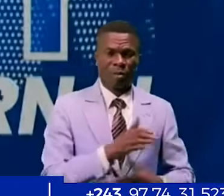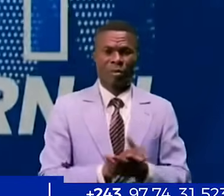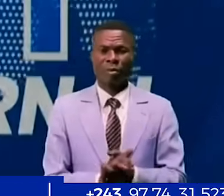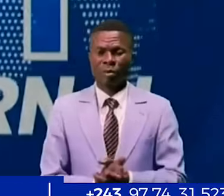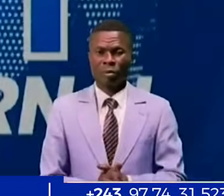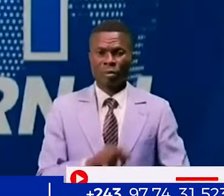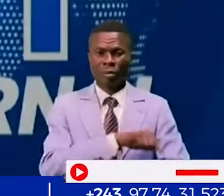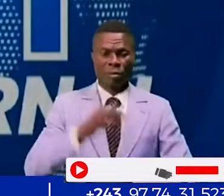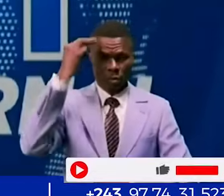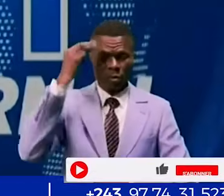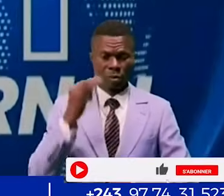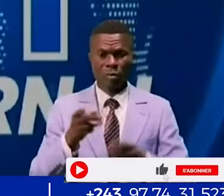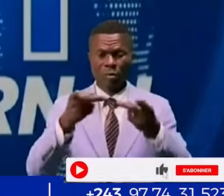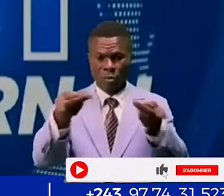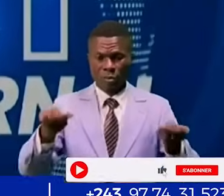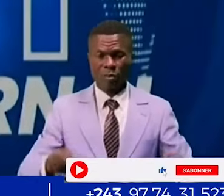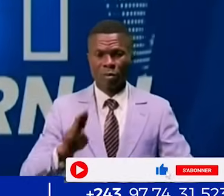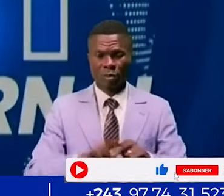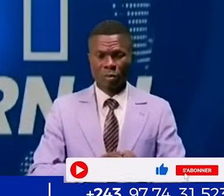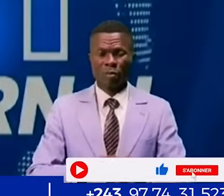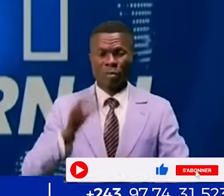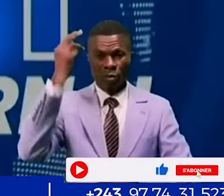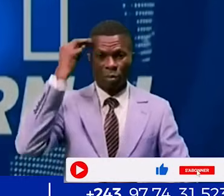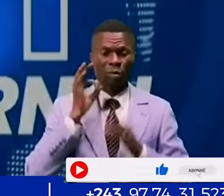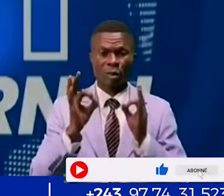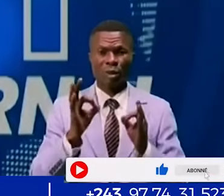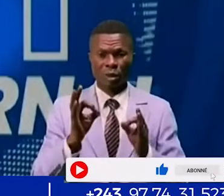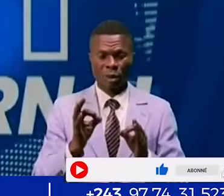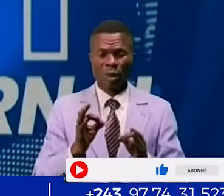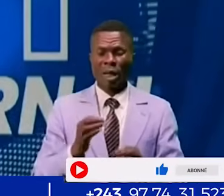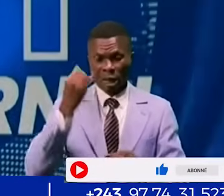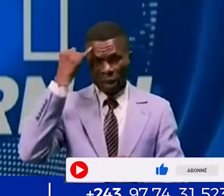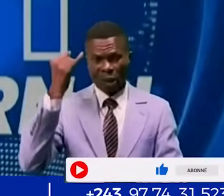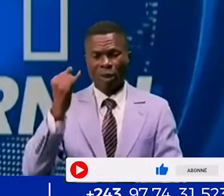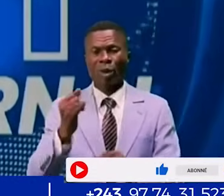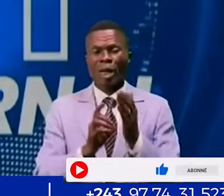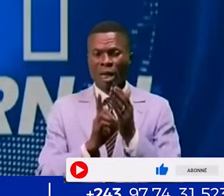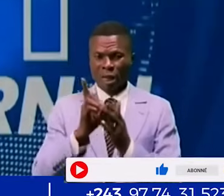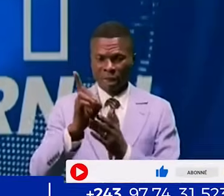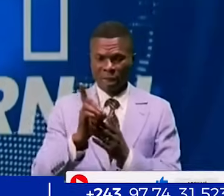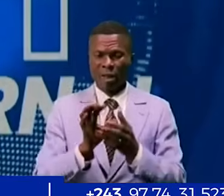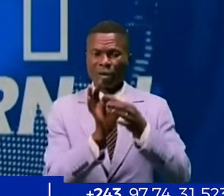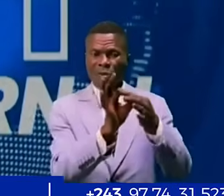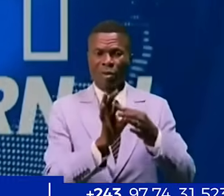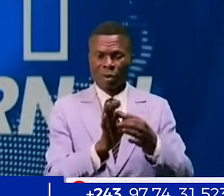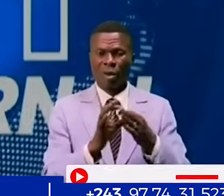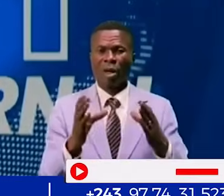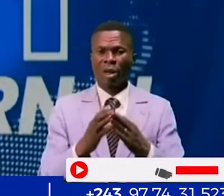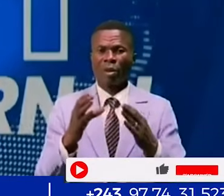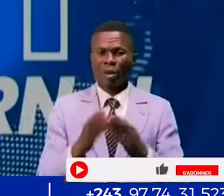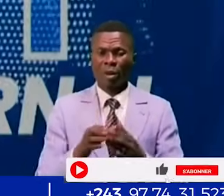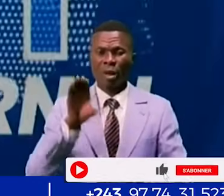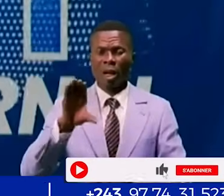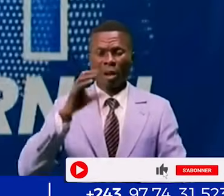Et au ministère de l'Urbanisme et Habitat, le nouveau ministre pense accroître le niveau de la coopération, entre autres avec